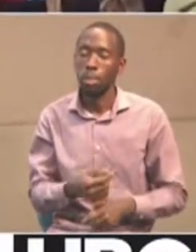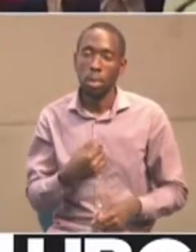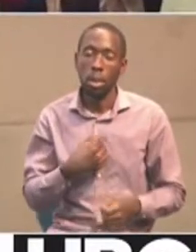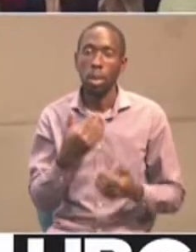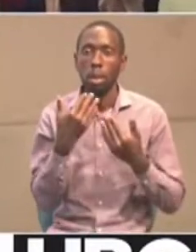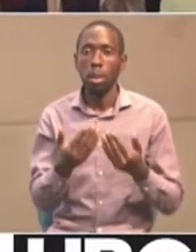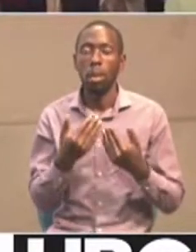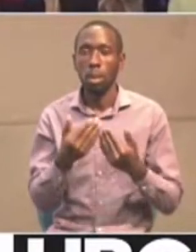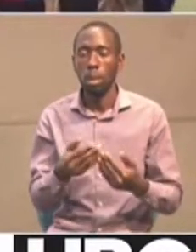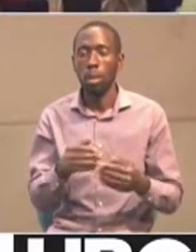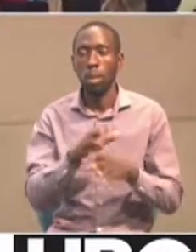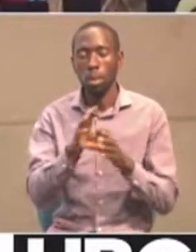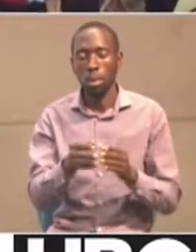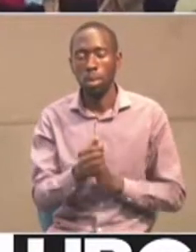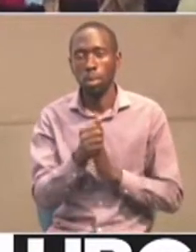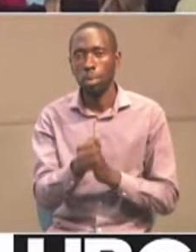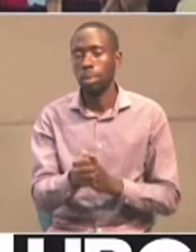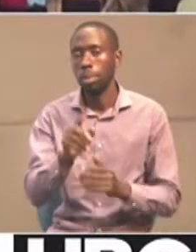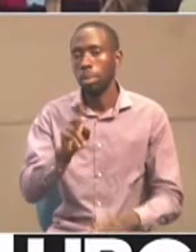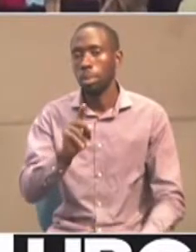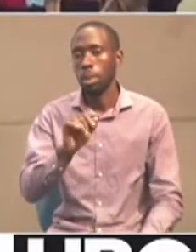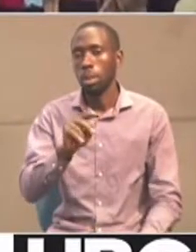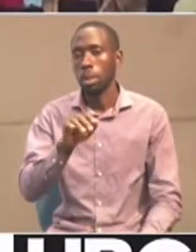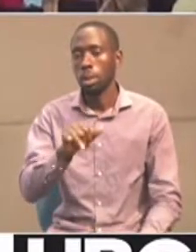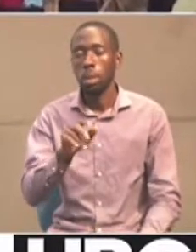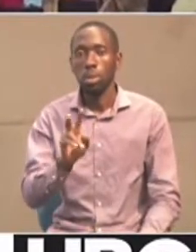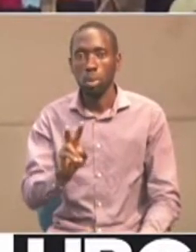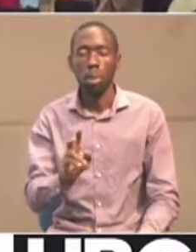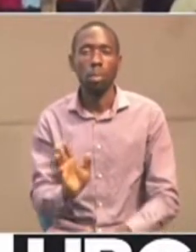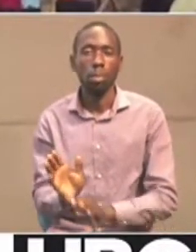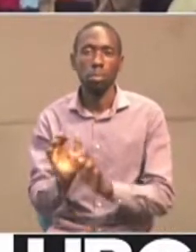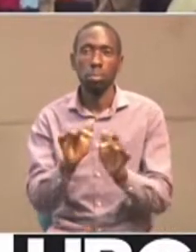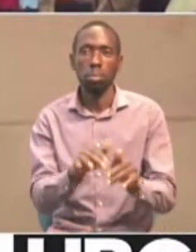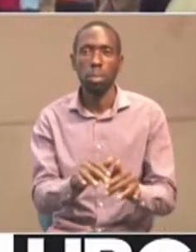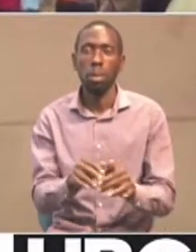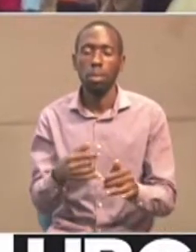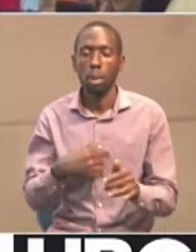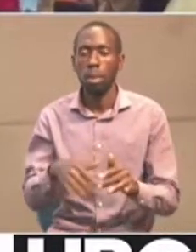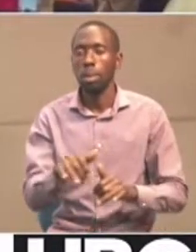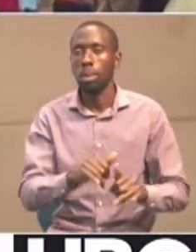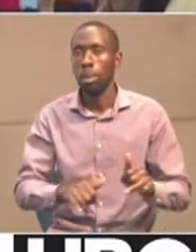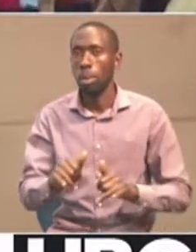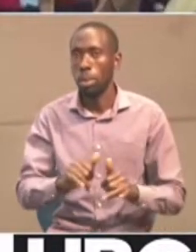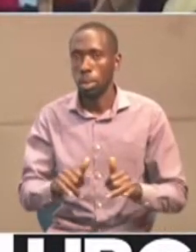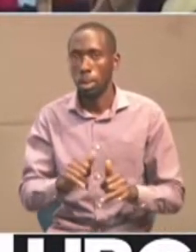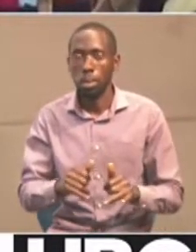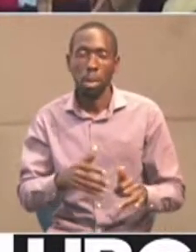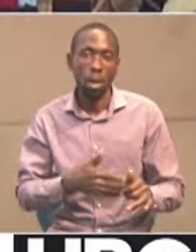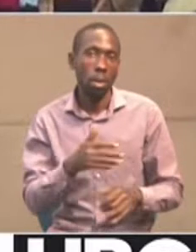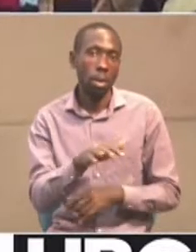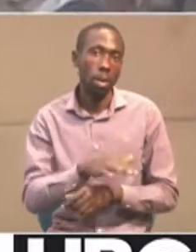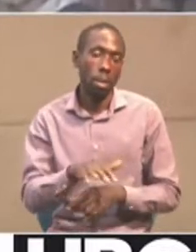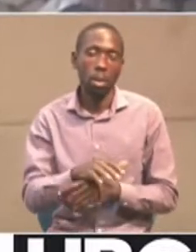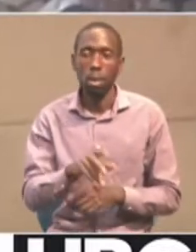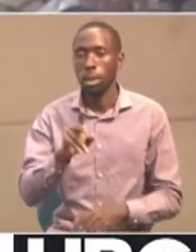abakulembeze bakisenyi tu bonna bajumide exercise eno okulaba tulongosa kitundu kyaffe kya kisenyi